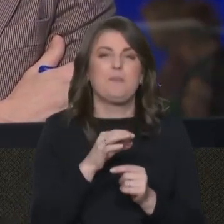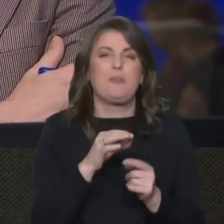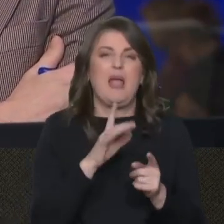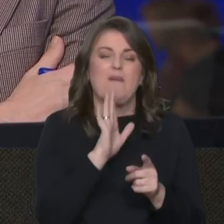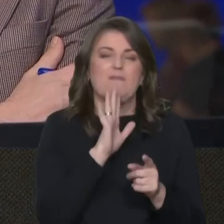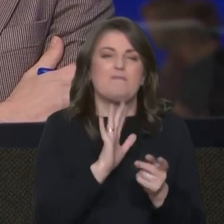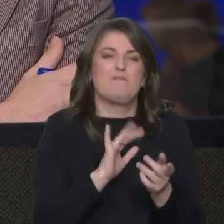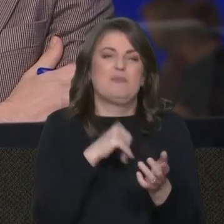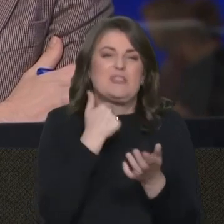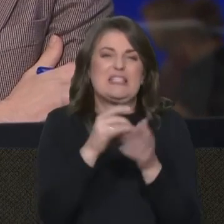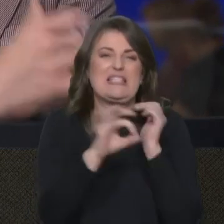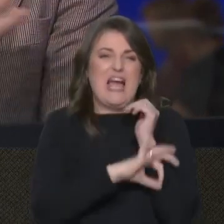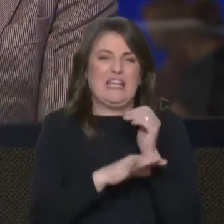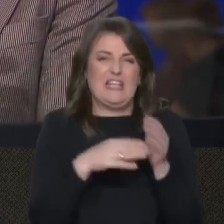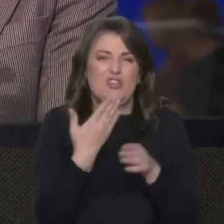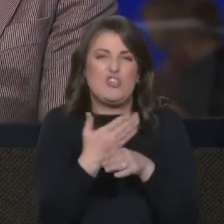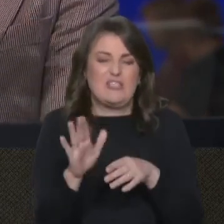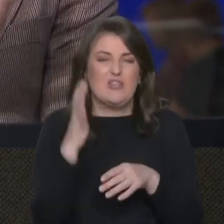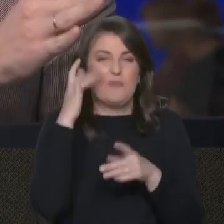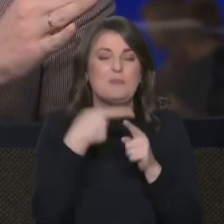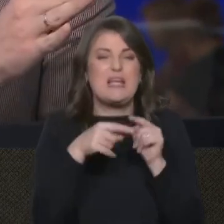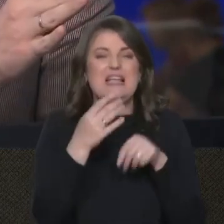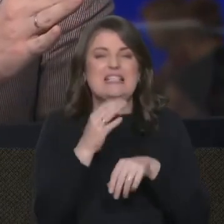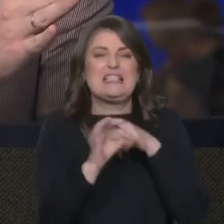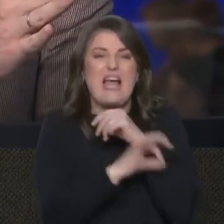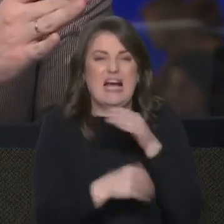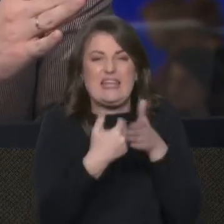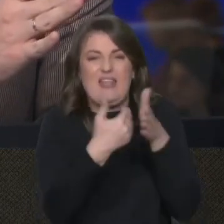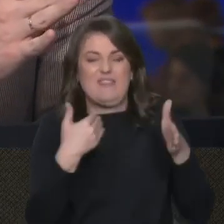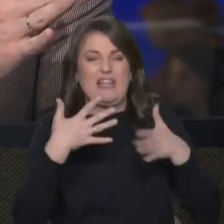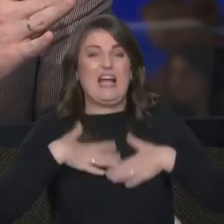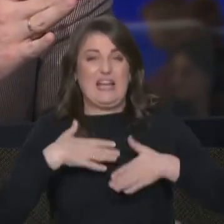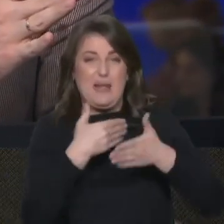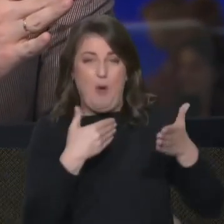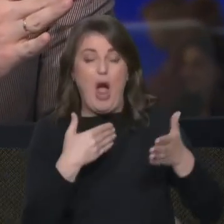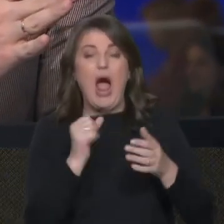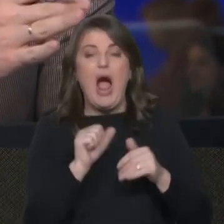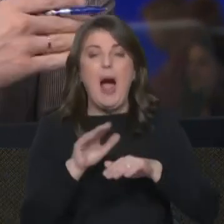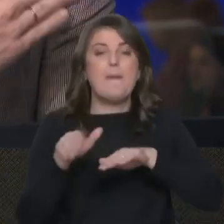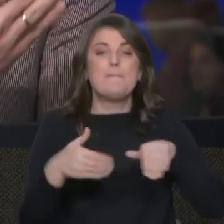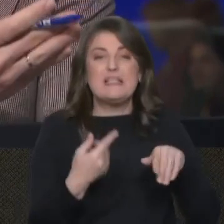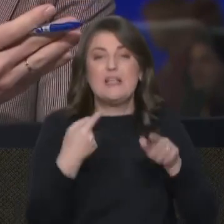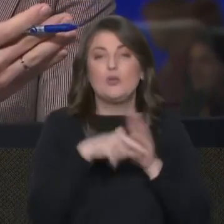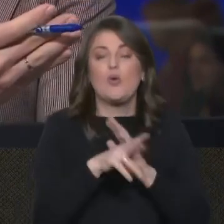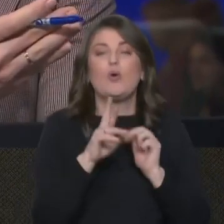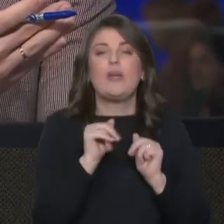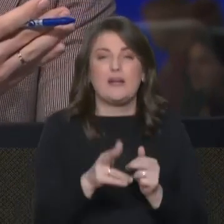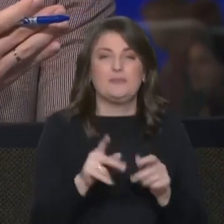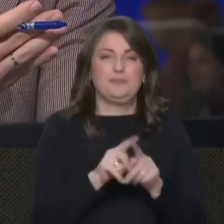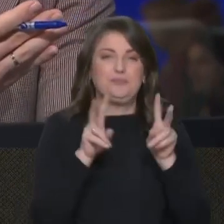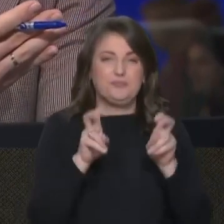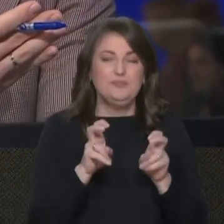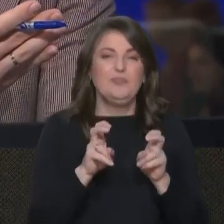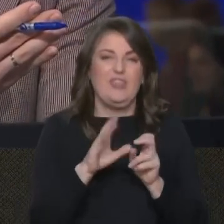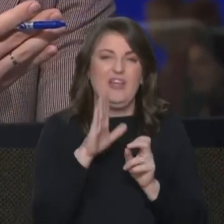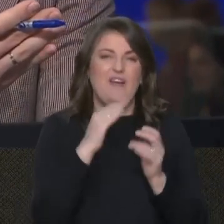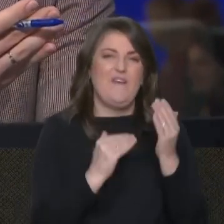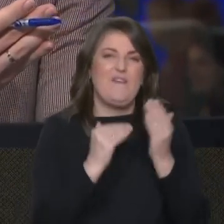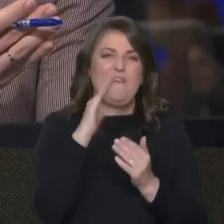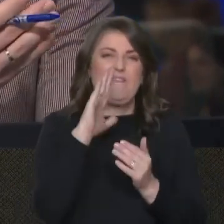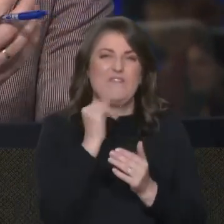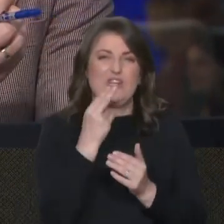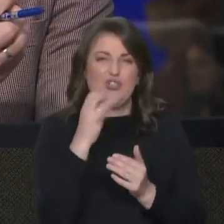певний в західній частині Чорного моря, маю на увазі західній від Криму, так? А після того, як так звані вишки Бойка перейшли